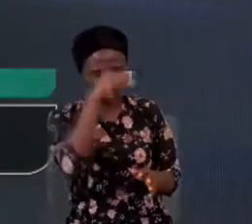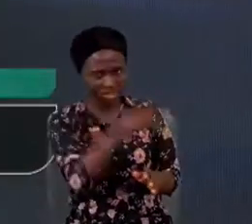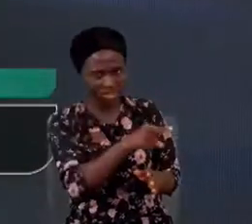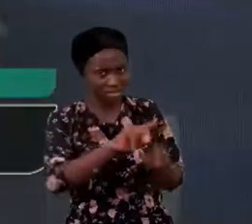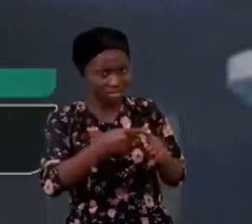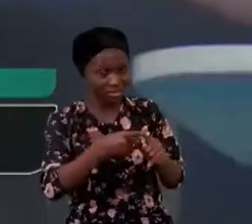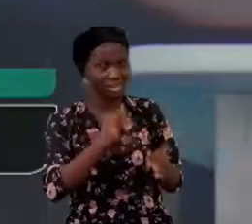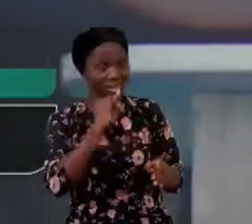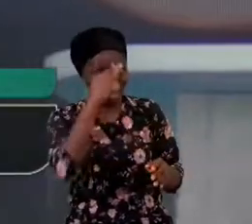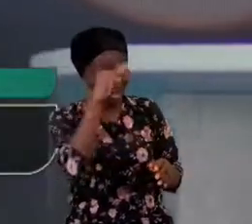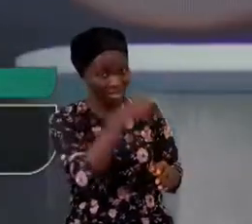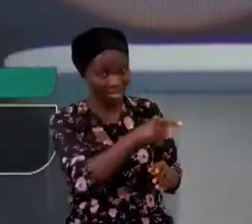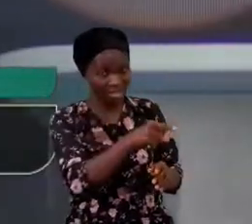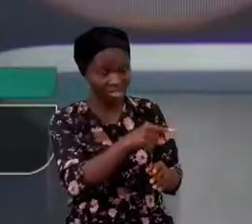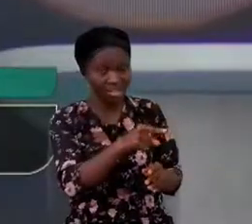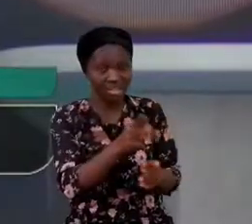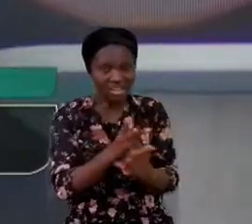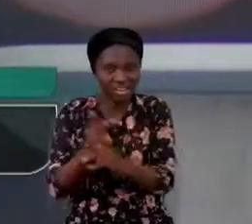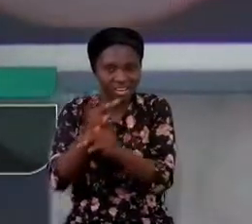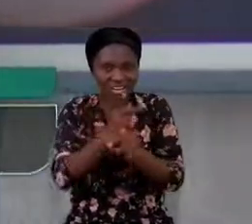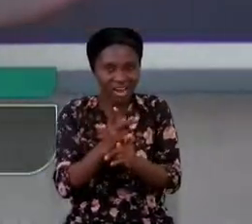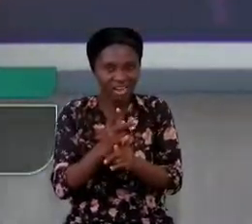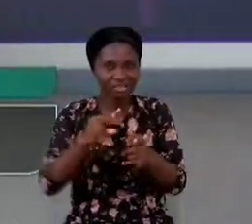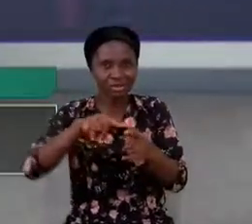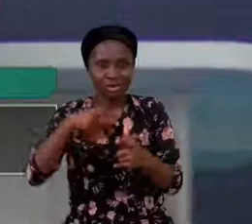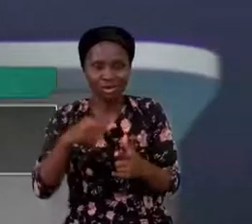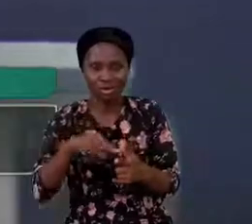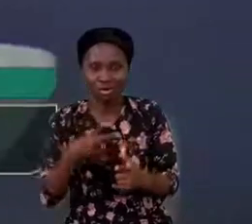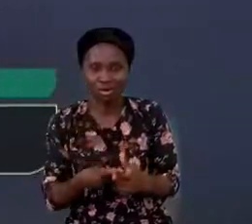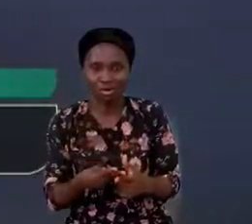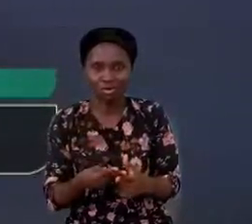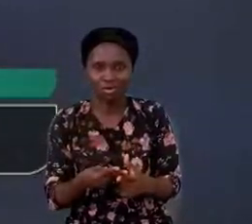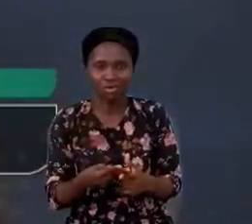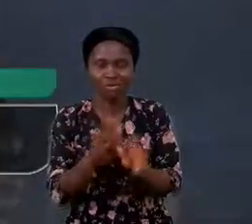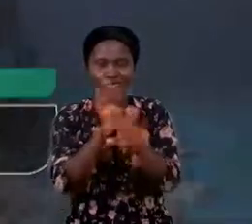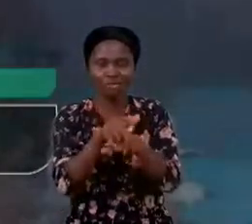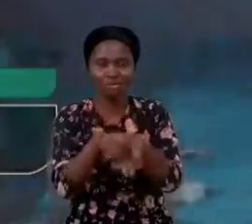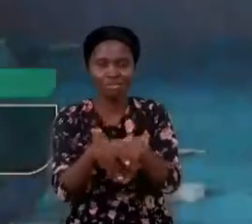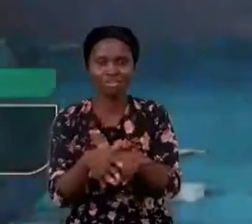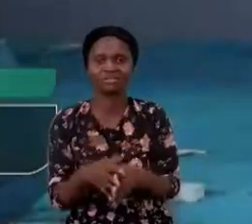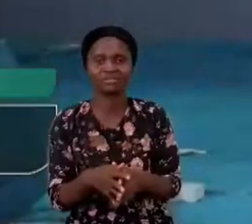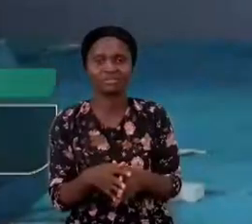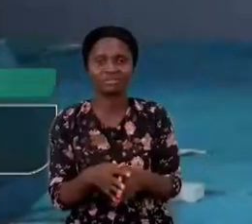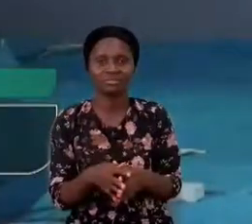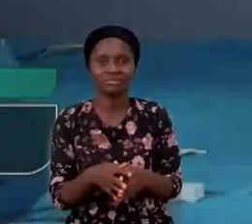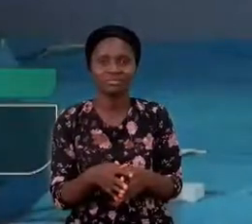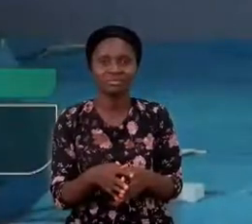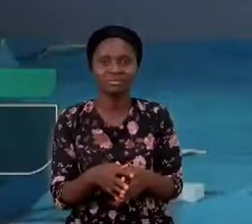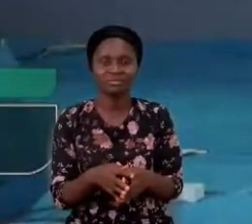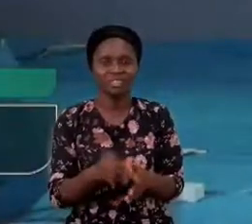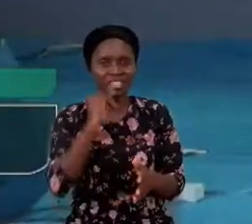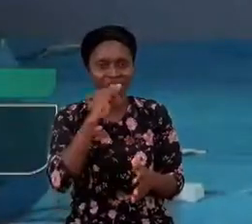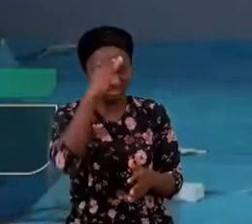Il s'amuse, il n'est pas digne de confiance. Est-ce qu'il est vraiment gentil? Bon, c'est le type d'ami qui va nous